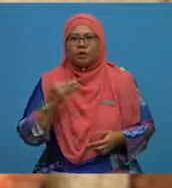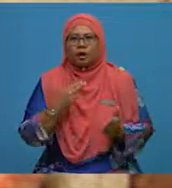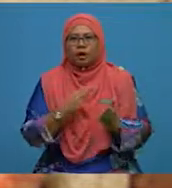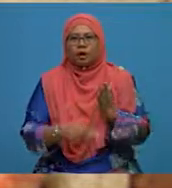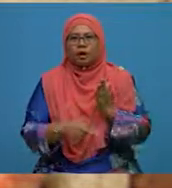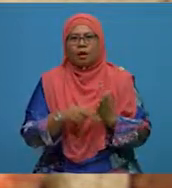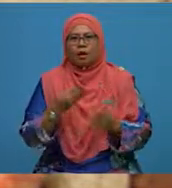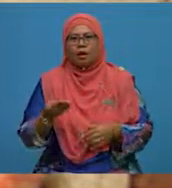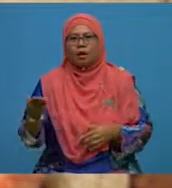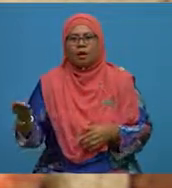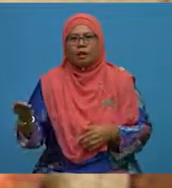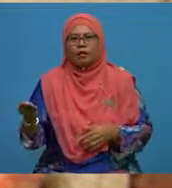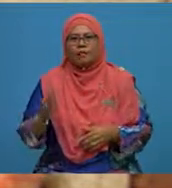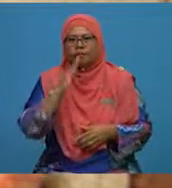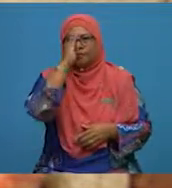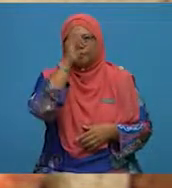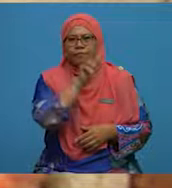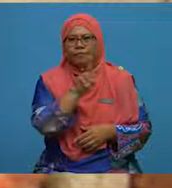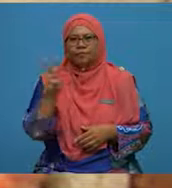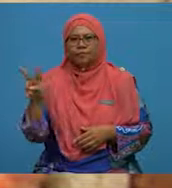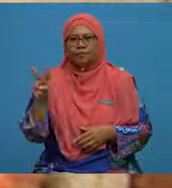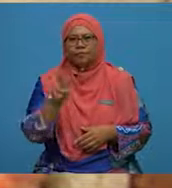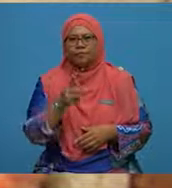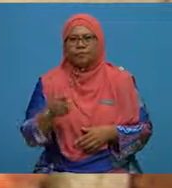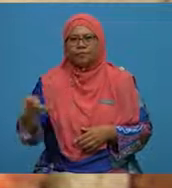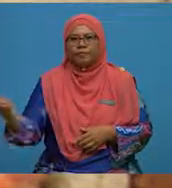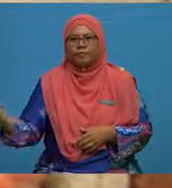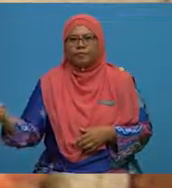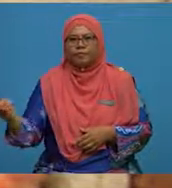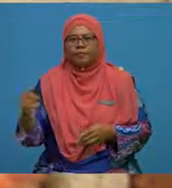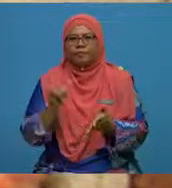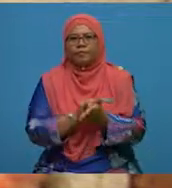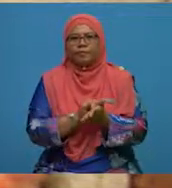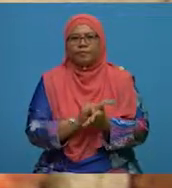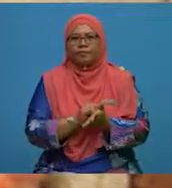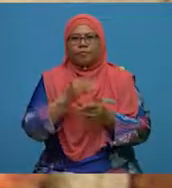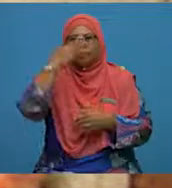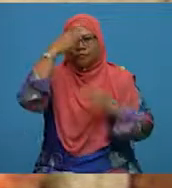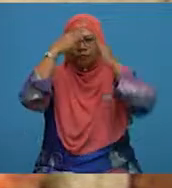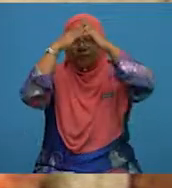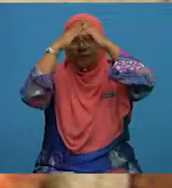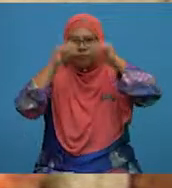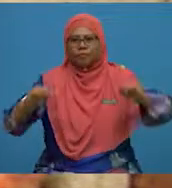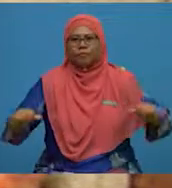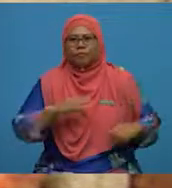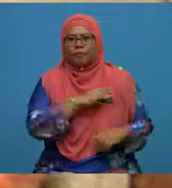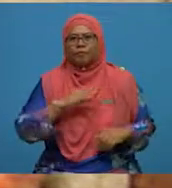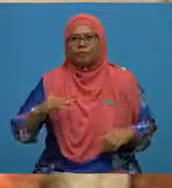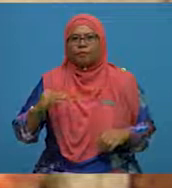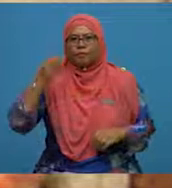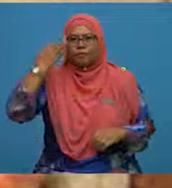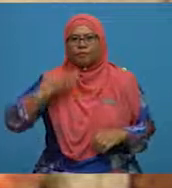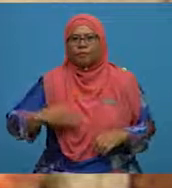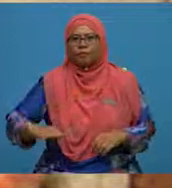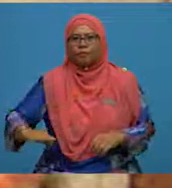benda bagi kedua-dua pihak, iaitu Mesir dan Perancis.